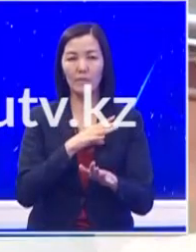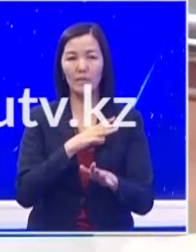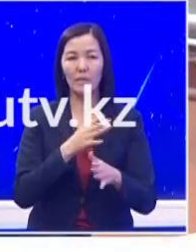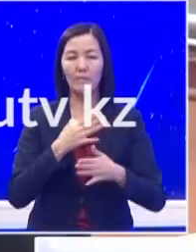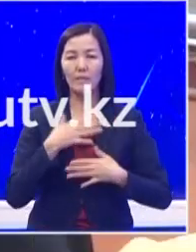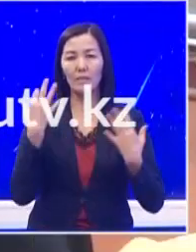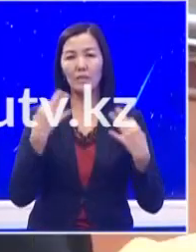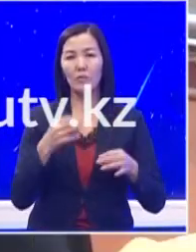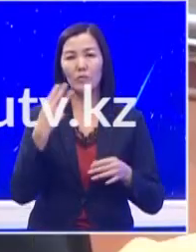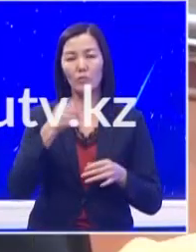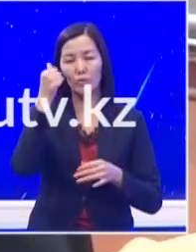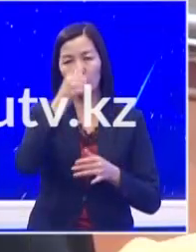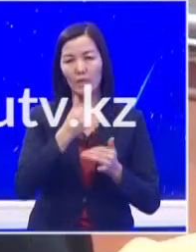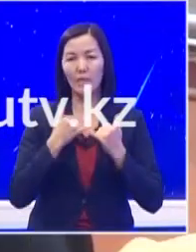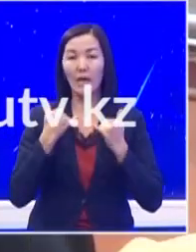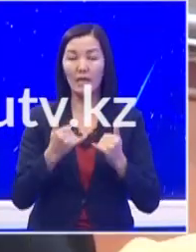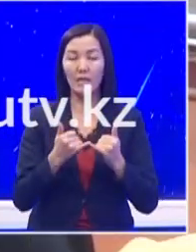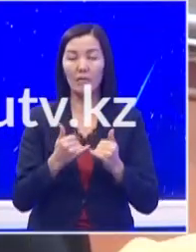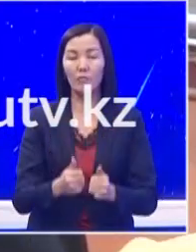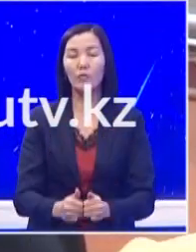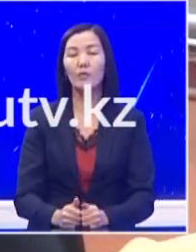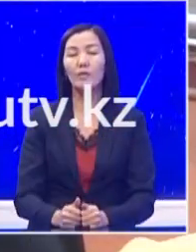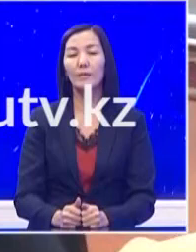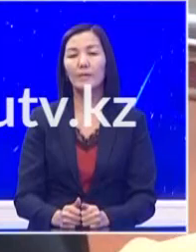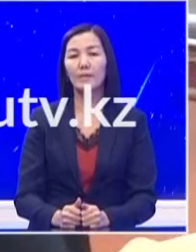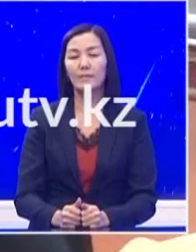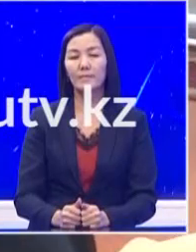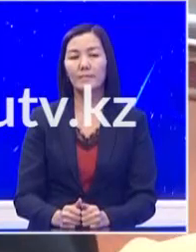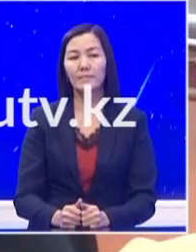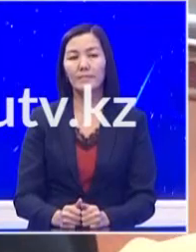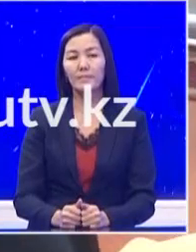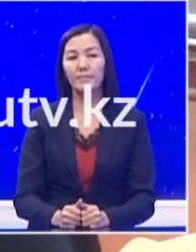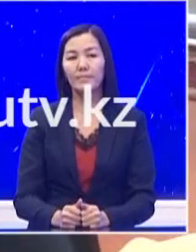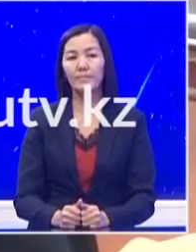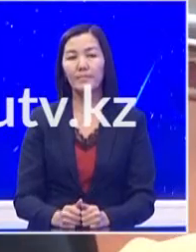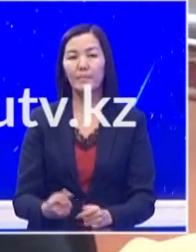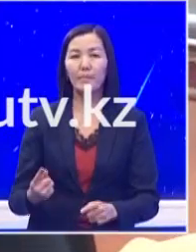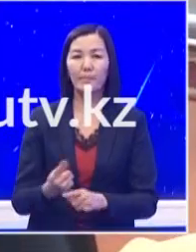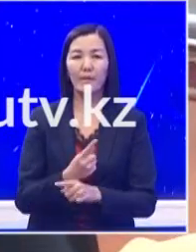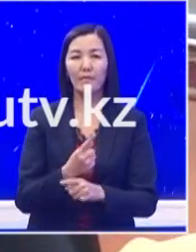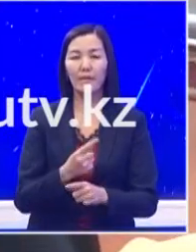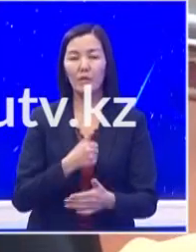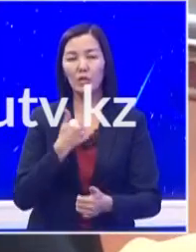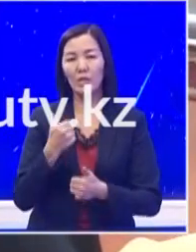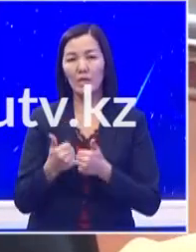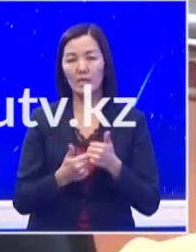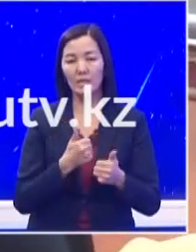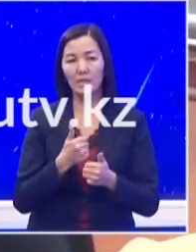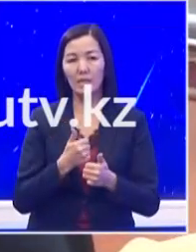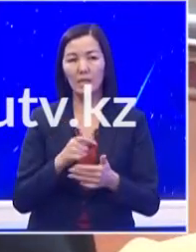біздің тәуелсіздік Қазақстанымыздың 30 жылдығына орай келіп отыр бұл жарысты. Осы мына бірінші жалғыз жарысымыз және мына